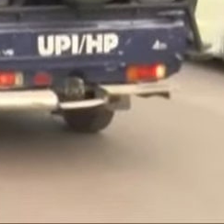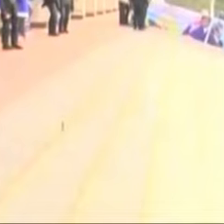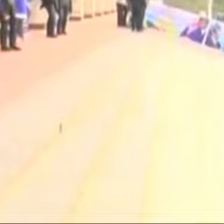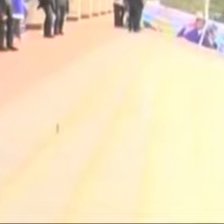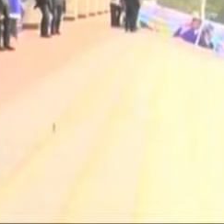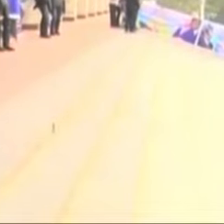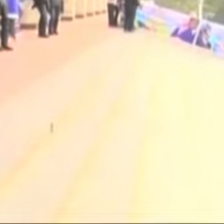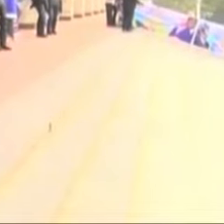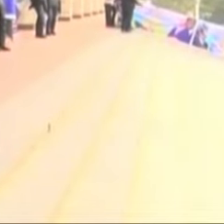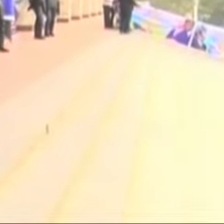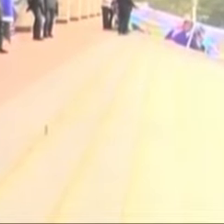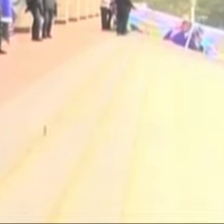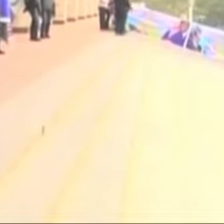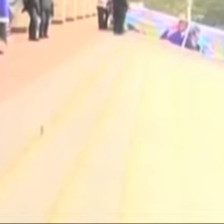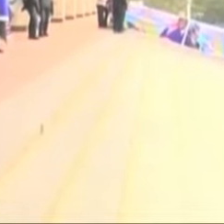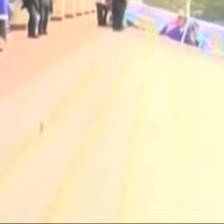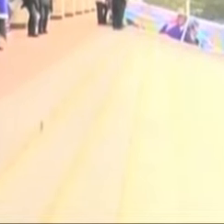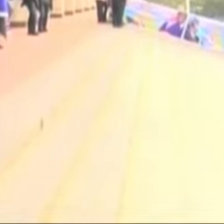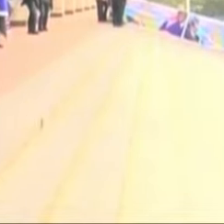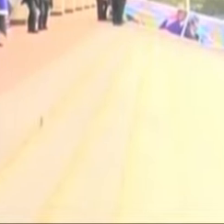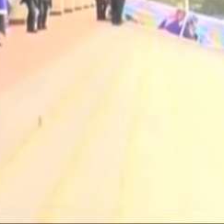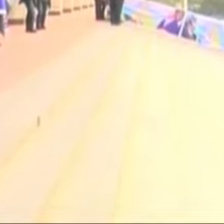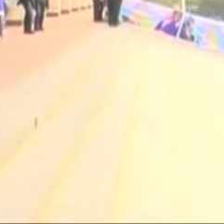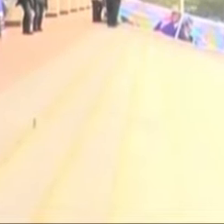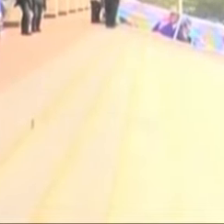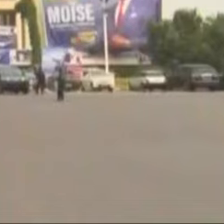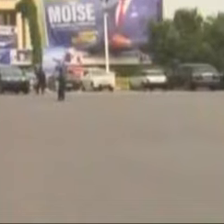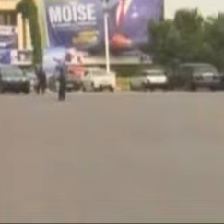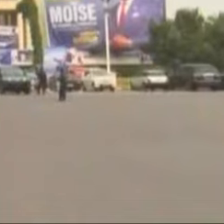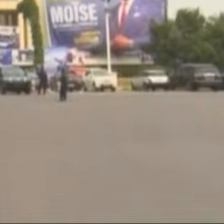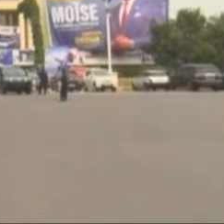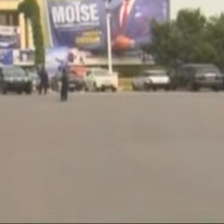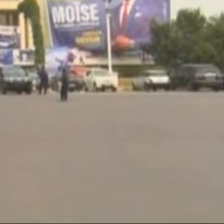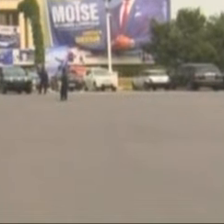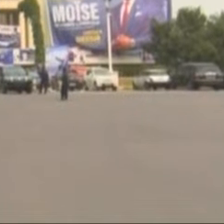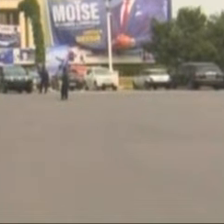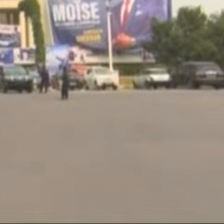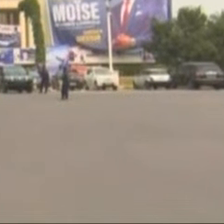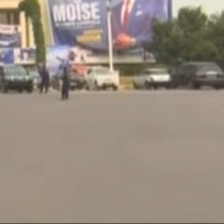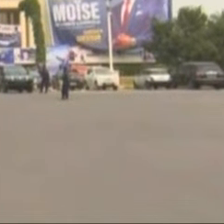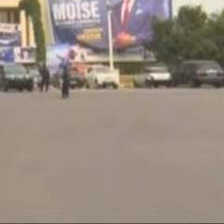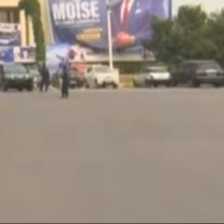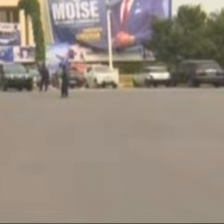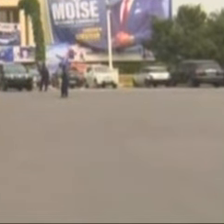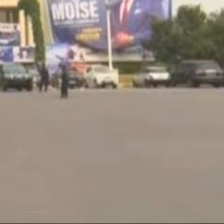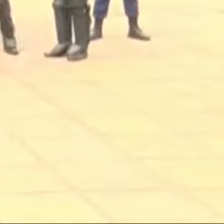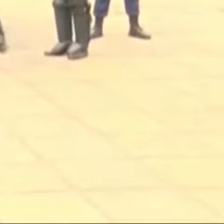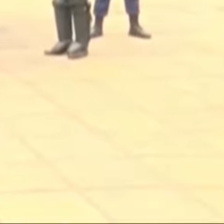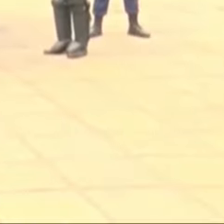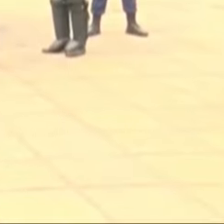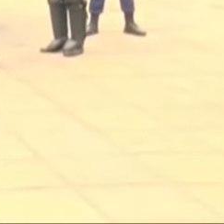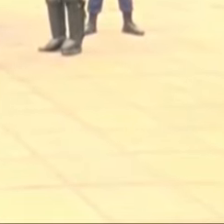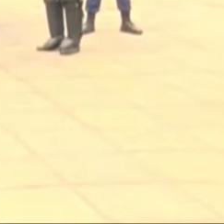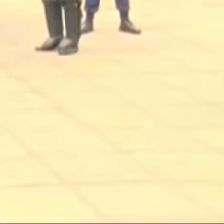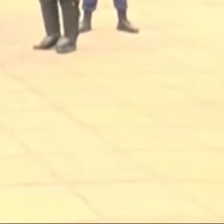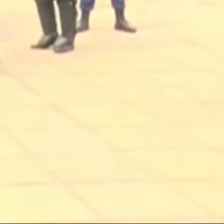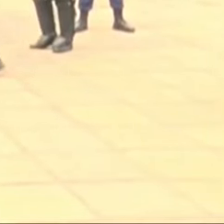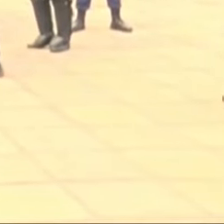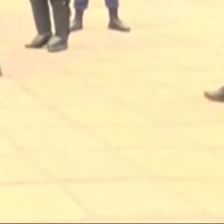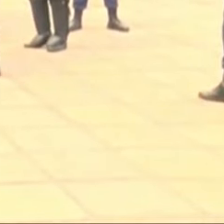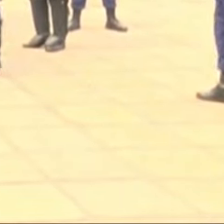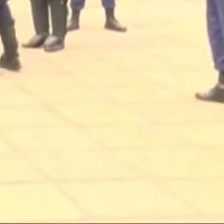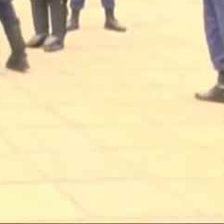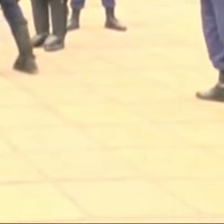police nationale congolaise lors des élections du bureau définitif du Sénat. Le général Dodo Chinyama, responsable